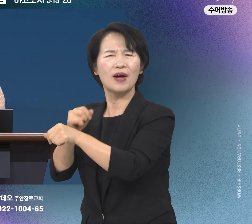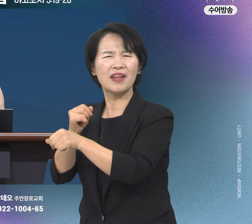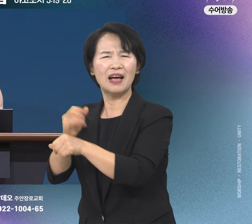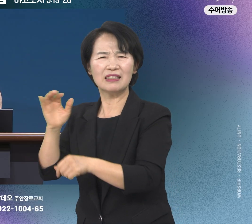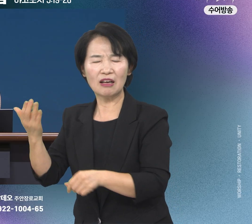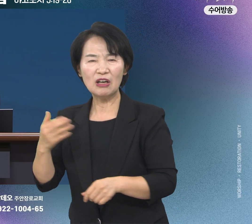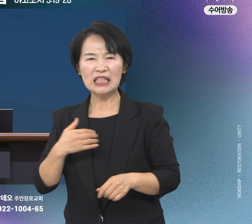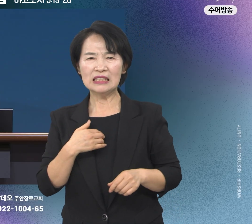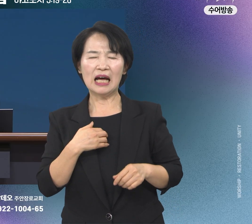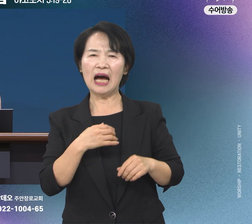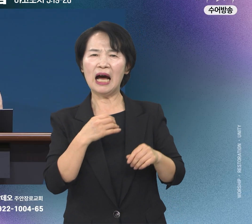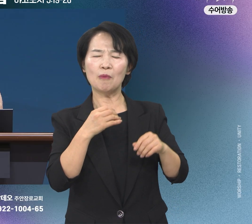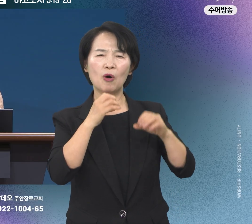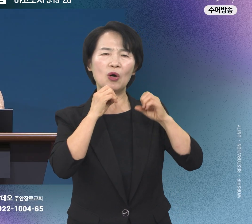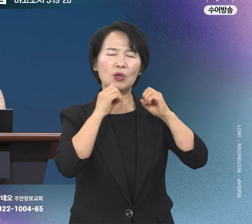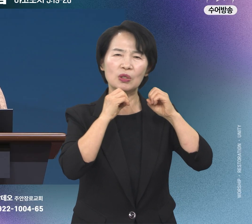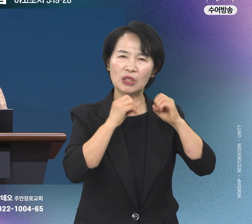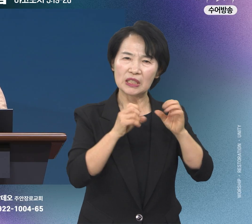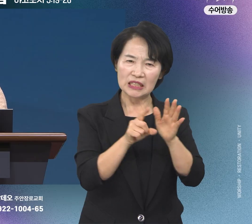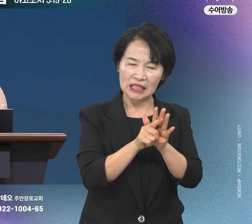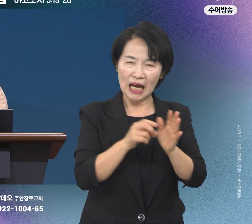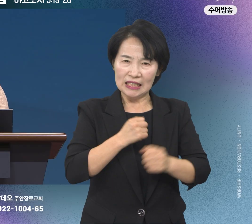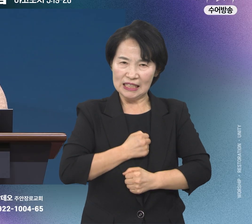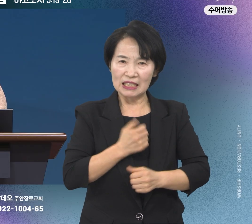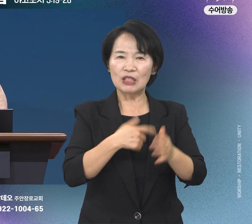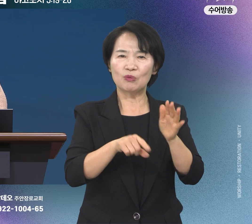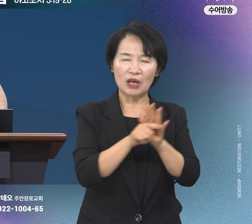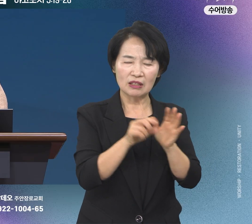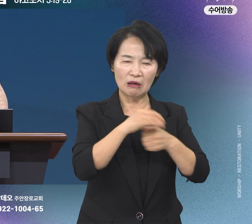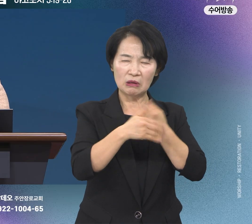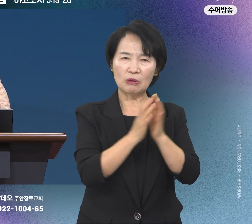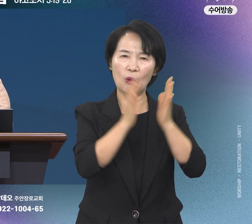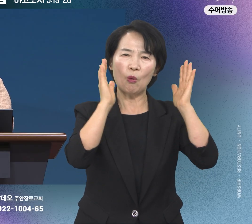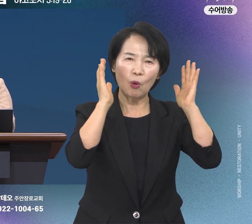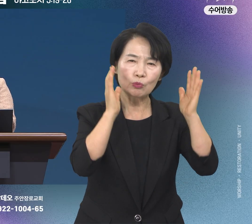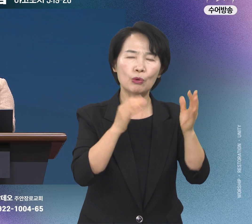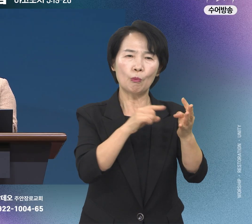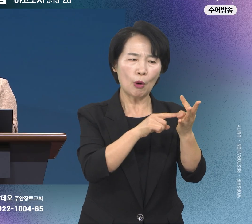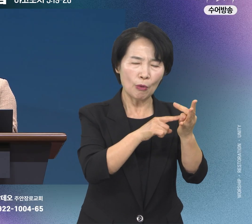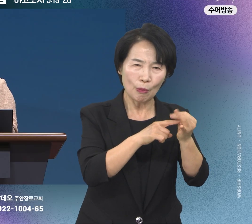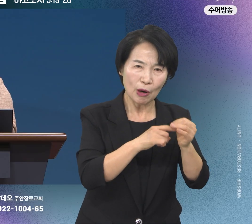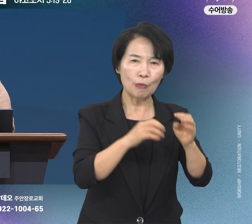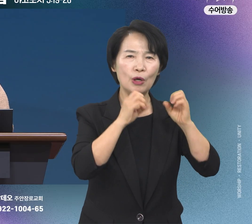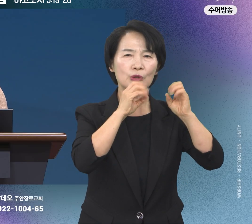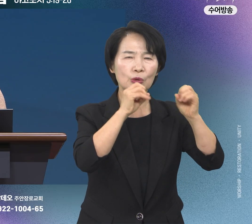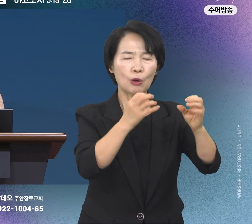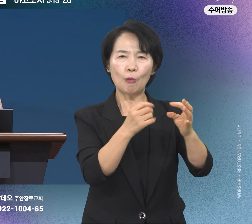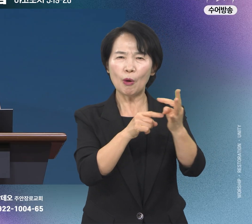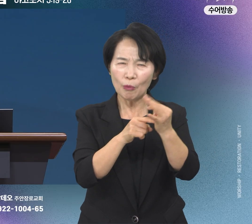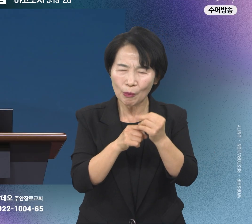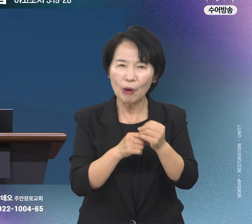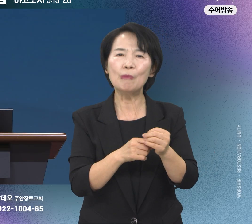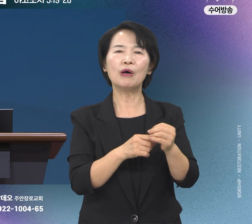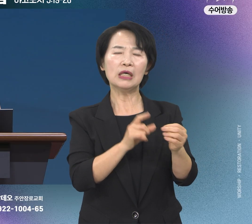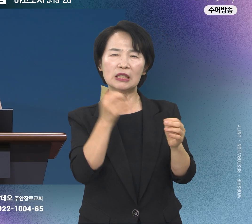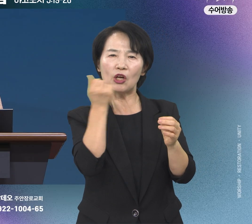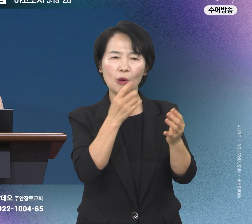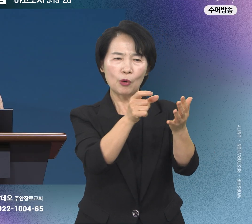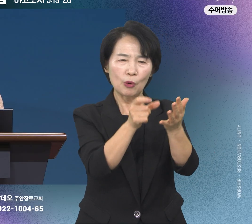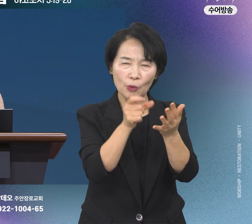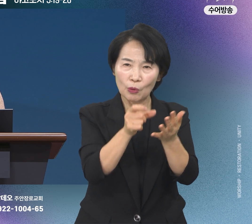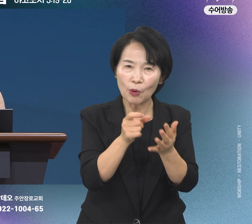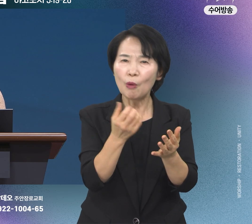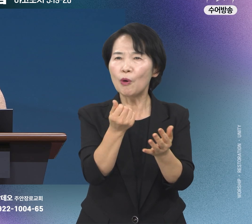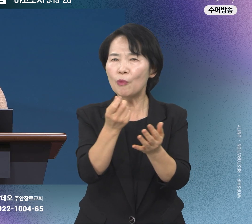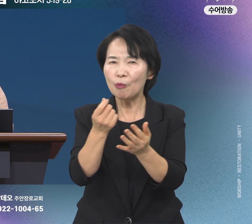오늘 신천지 신앙을 지키기 위하여서 이렇게 이제 성경 공부를 했습니다. 이런 보고를 매일매일 해야 하기 때문에 24시간